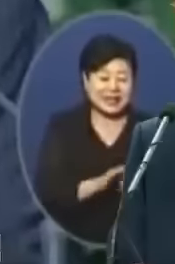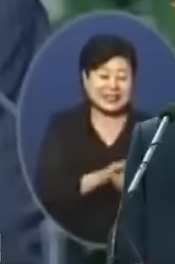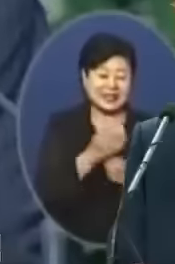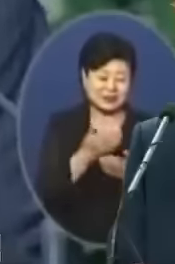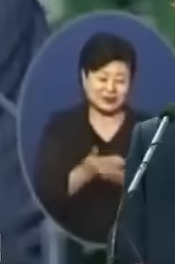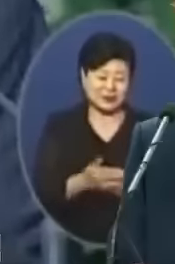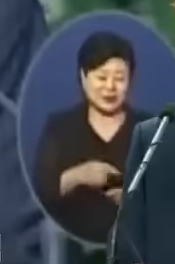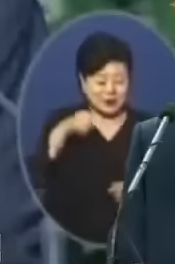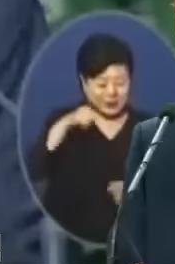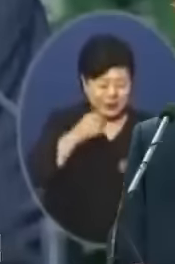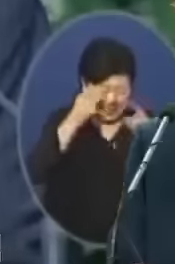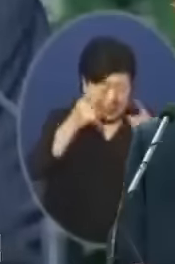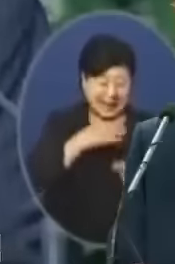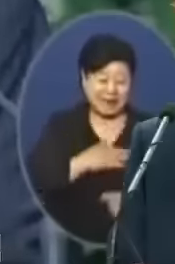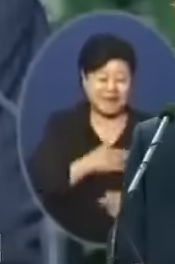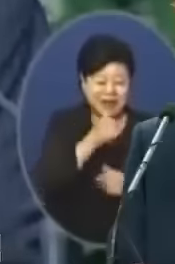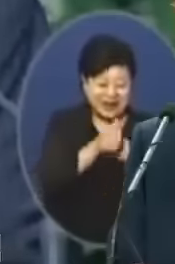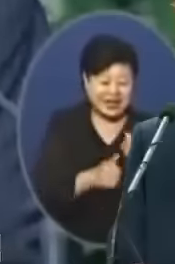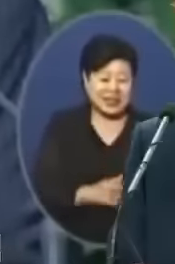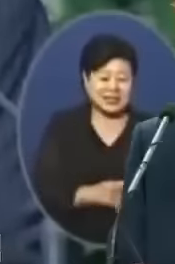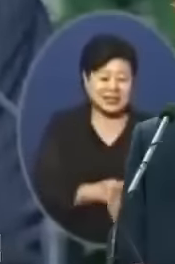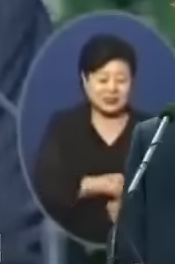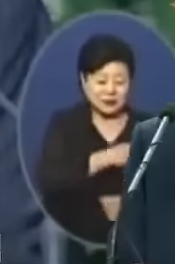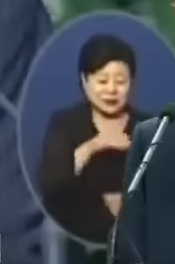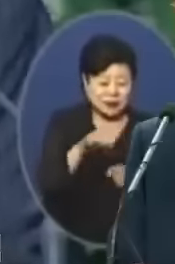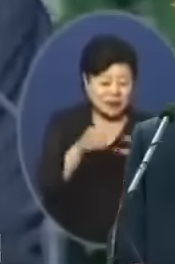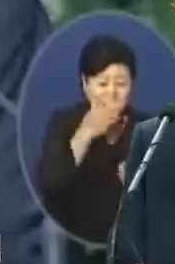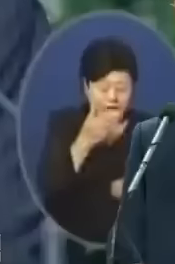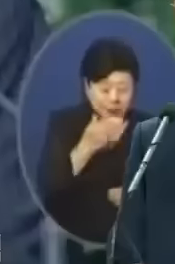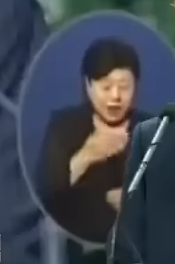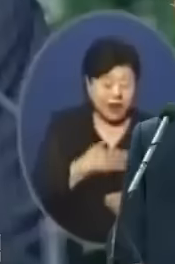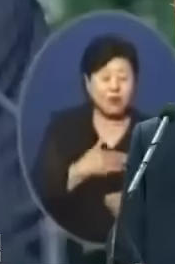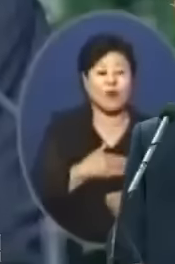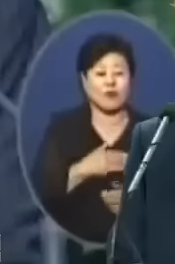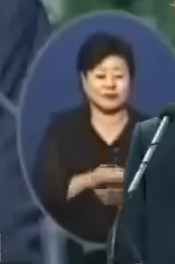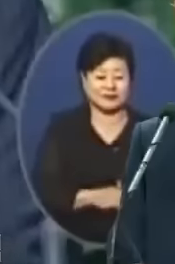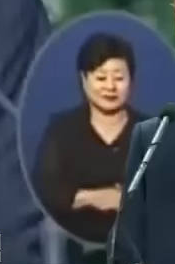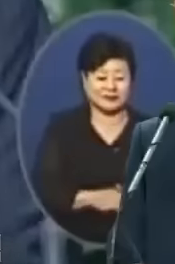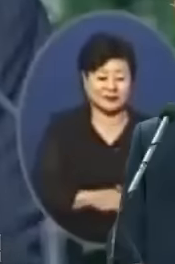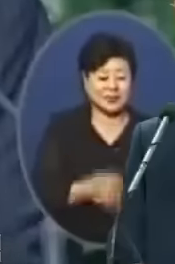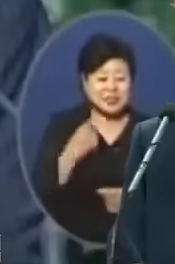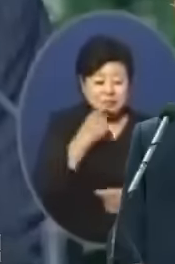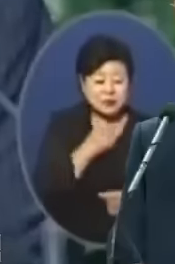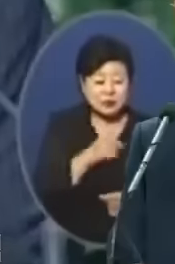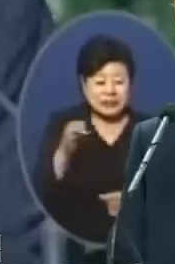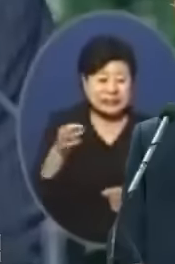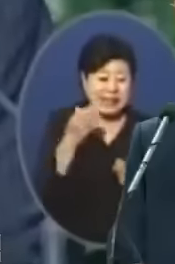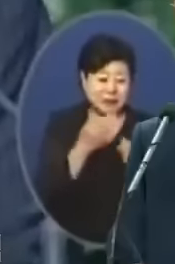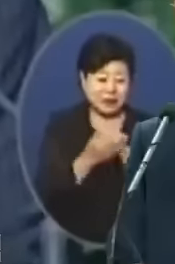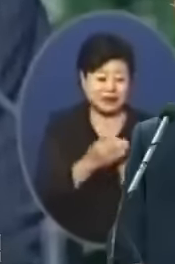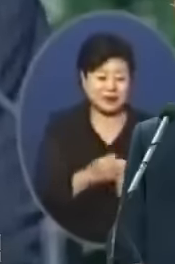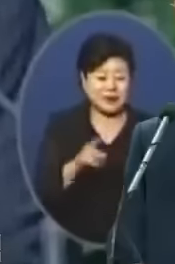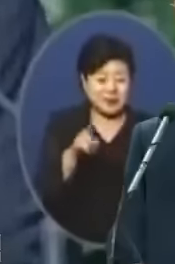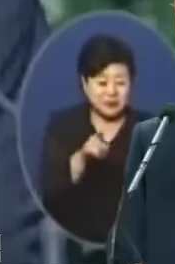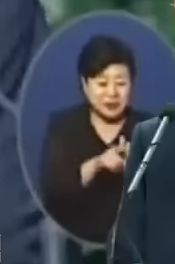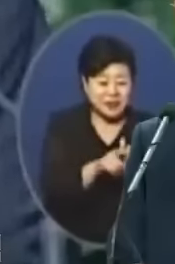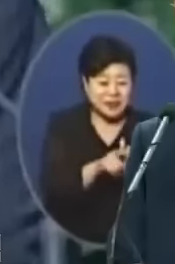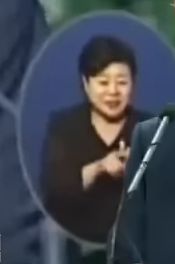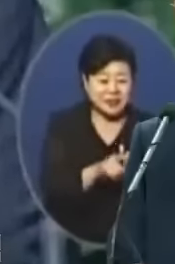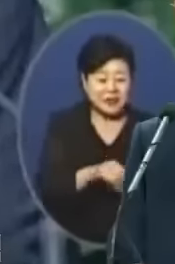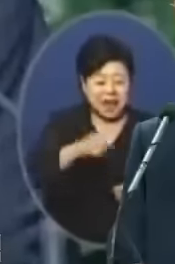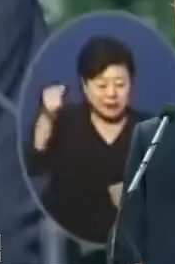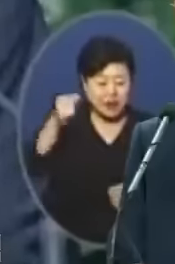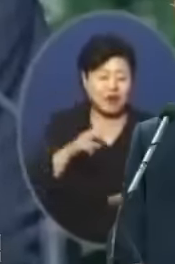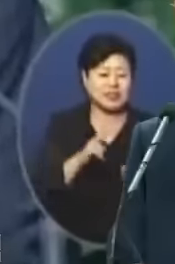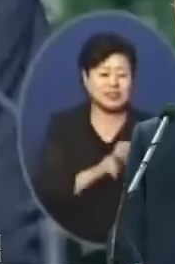사랑하는 것을 깊이 깨달아 알고, 하나님이 전지전능 무소부지하시는 것을 알고서 입술로 시인하면 믿음에